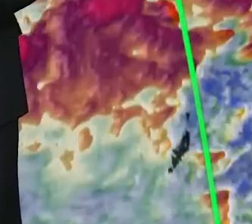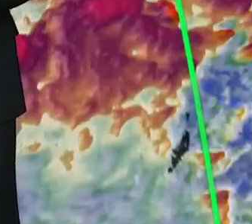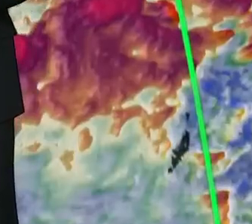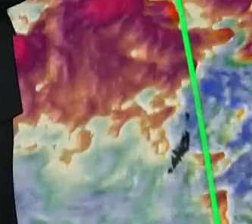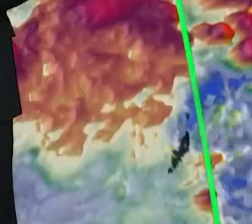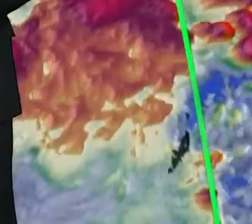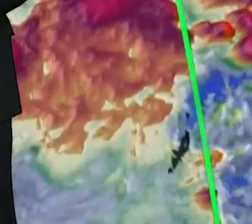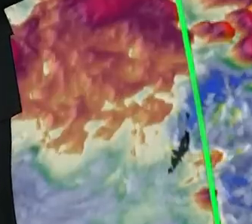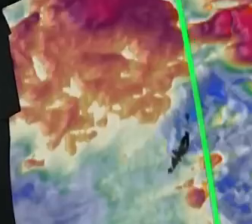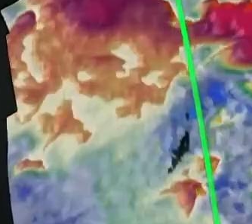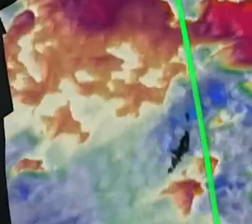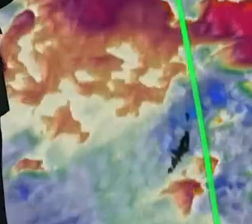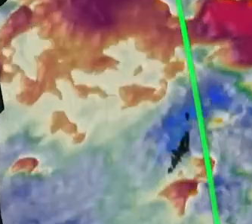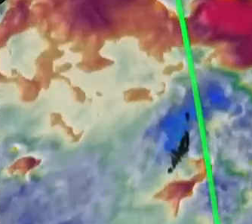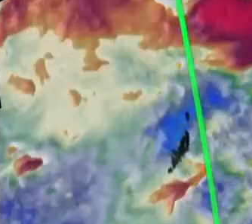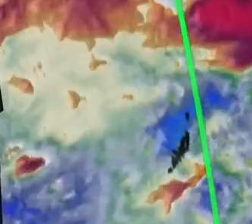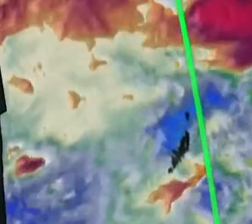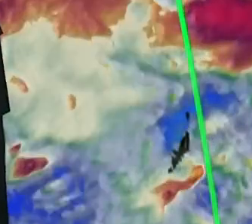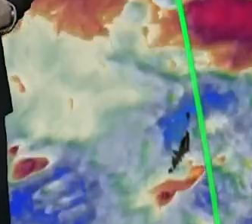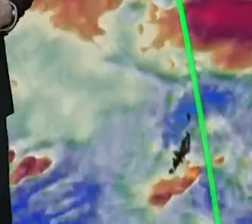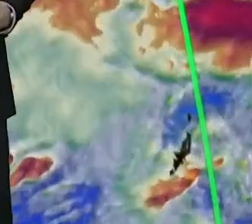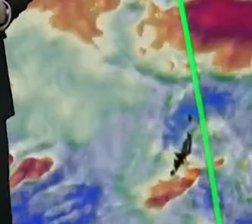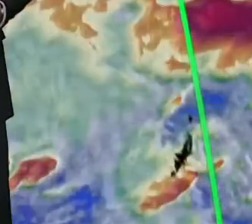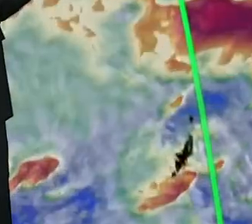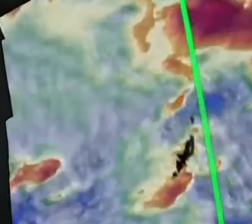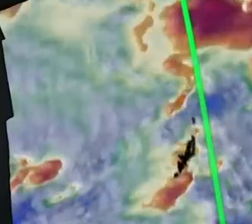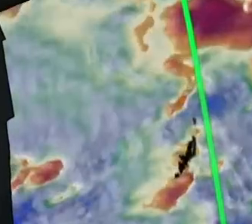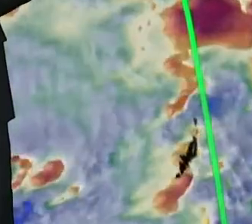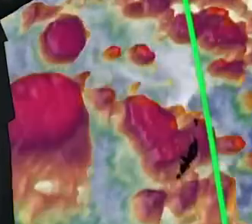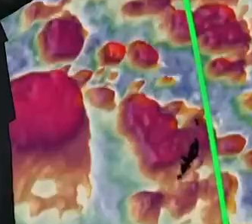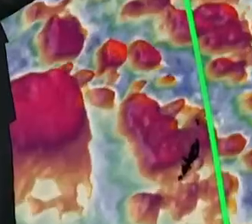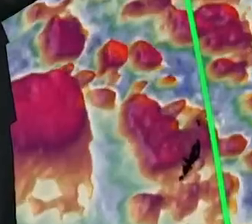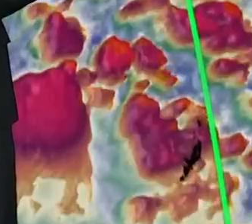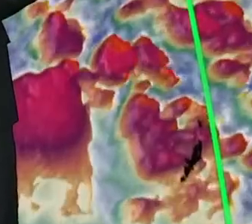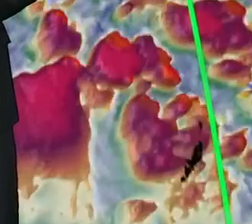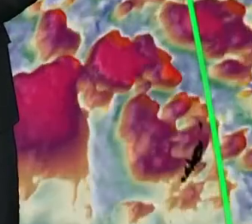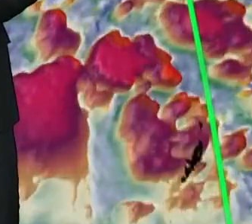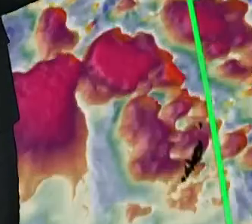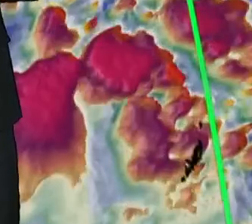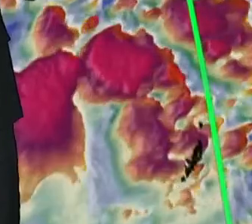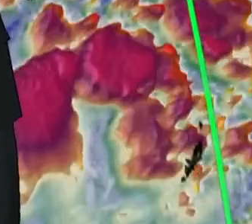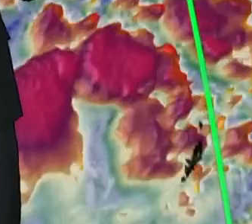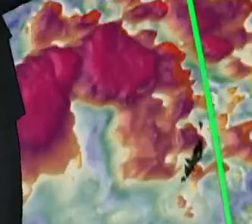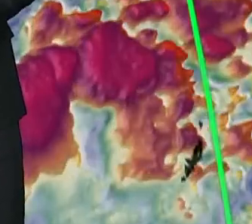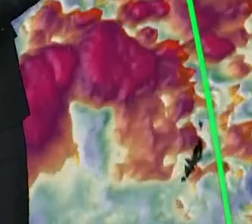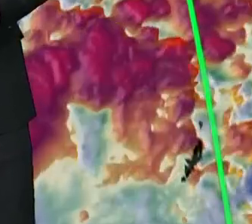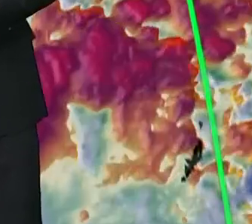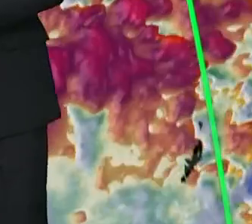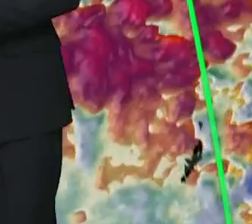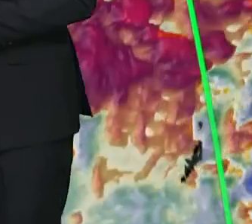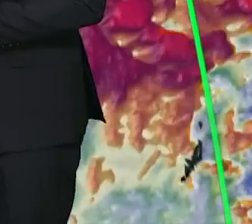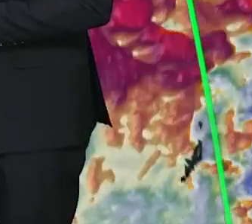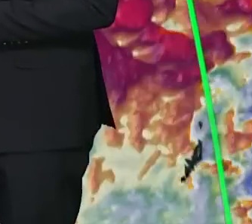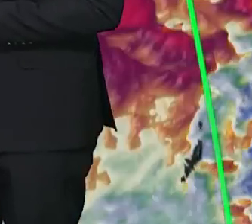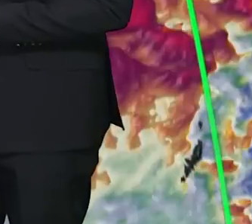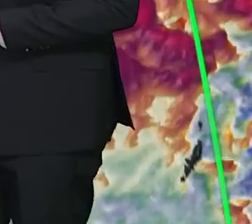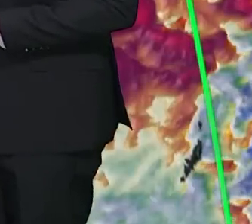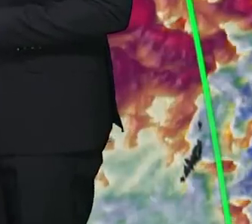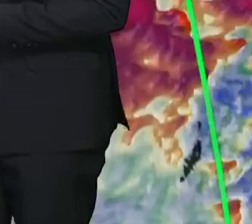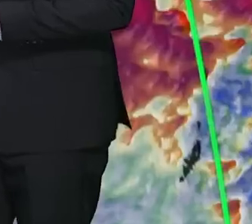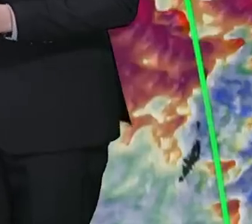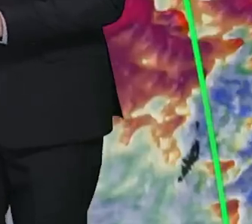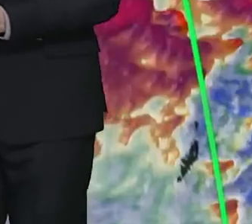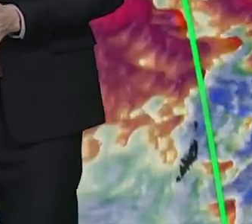Intertropical Convergence Zone o ITZZ. At nanatili pong mataas ang mata ng mga pagbaha at landslides, kaya mag-ingat pa rin po at manatiling